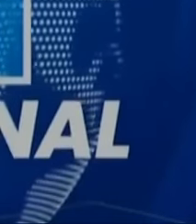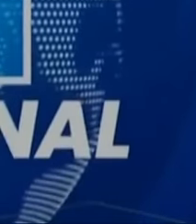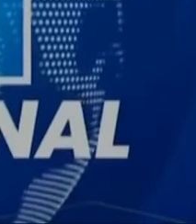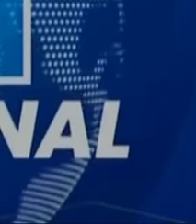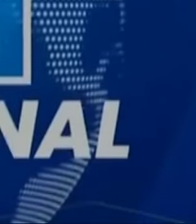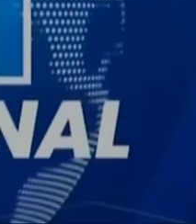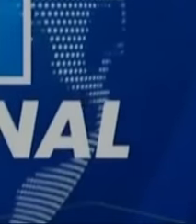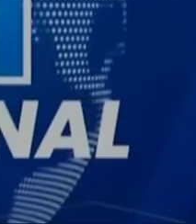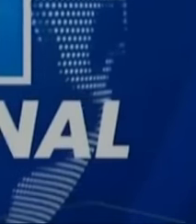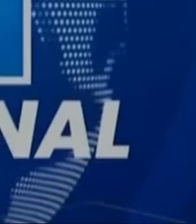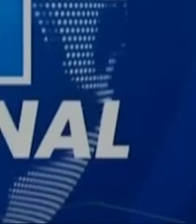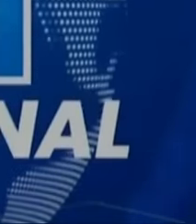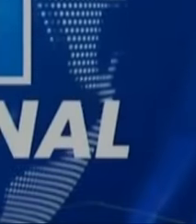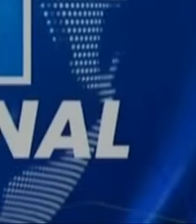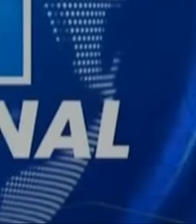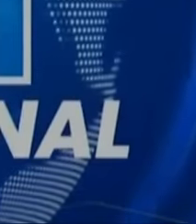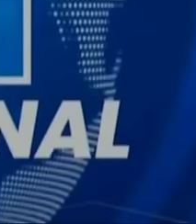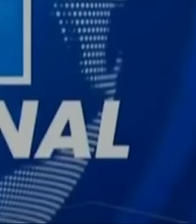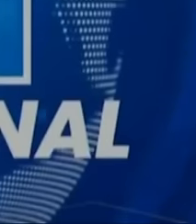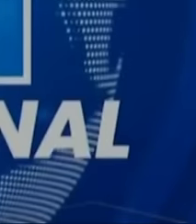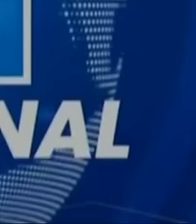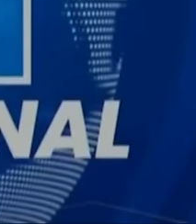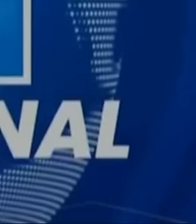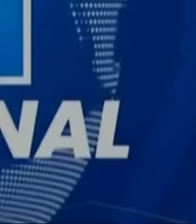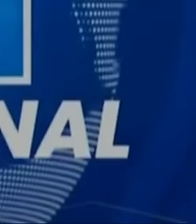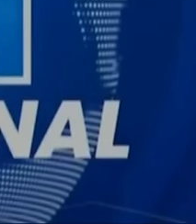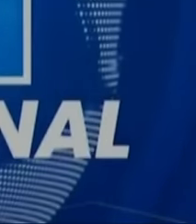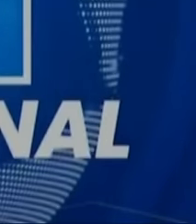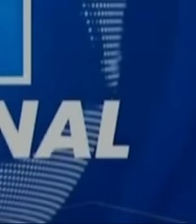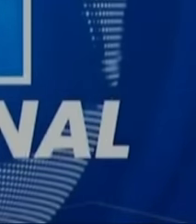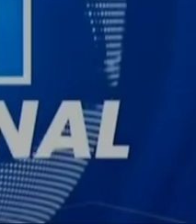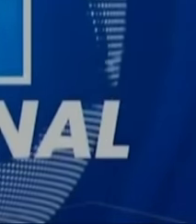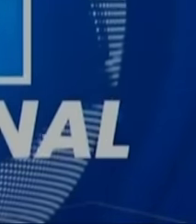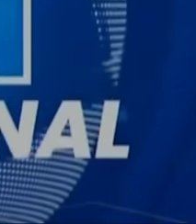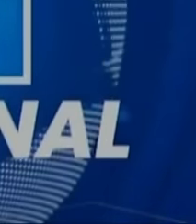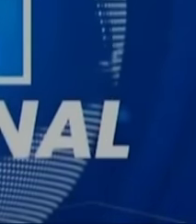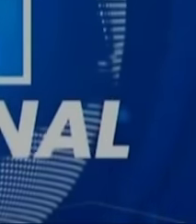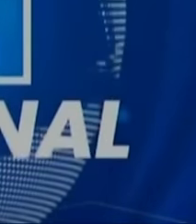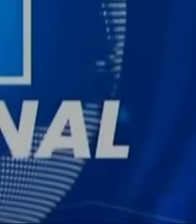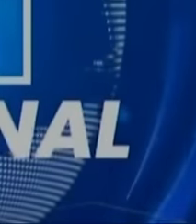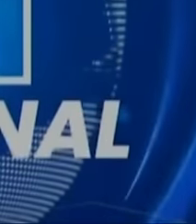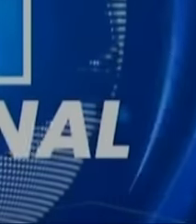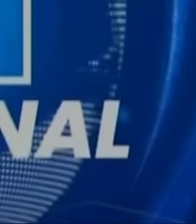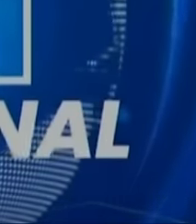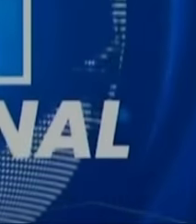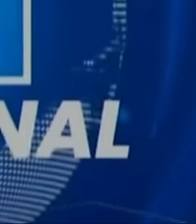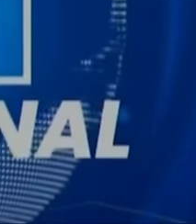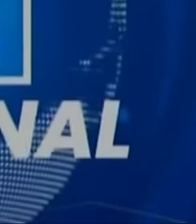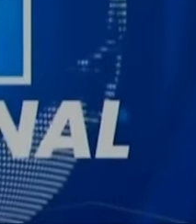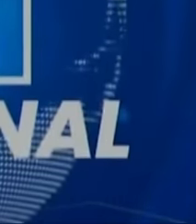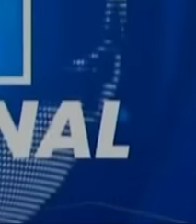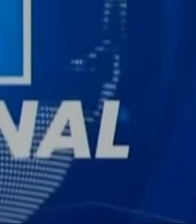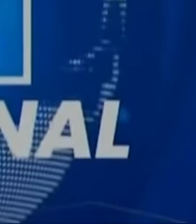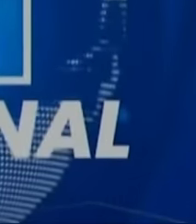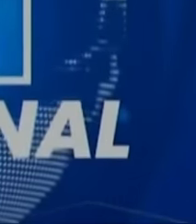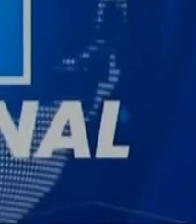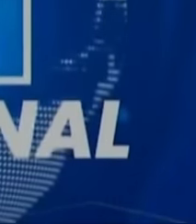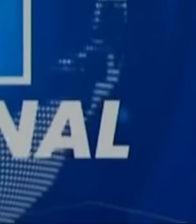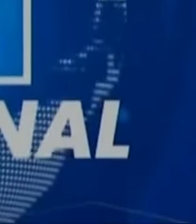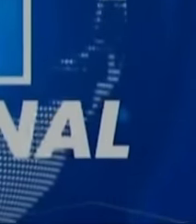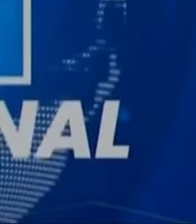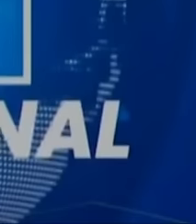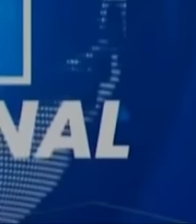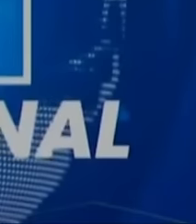en ce moment où le président de la République est arrivé accompagné de son épouse à Lubumbashi dans les Hauts-Katanga dans le cadre